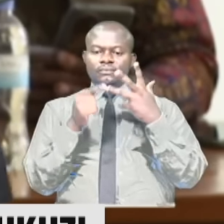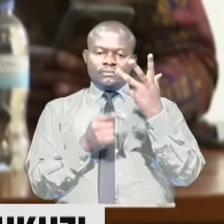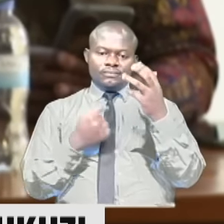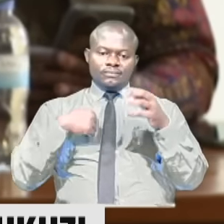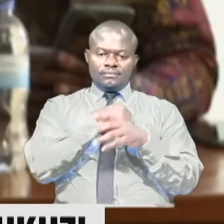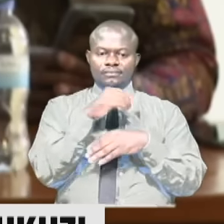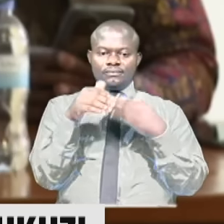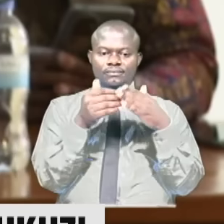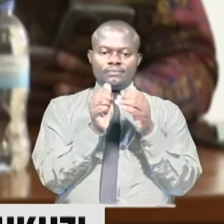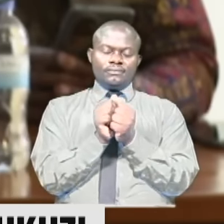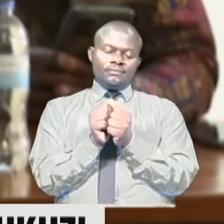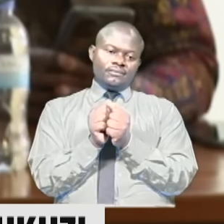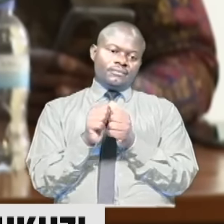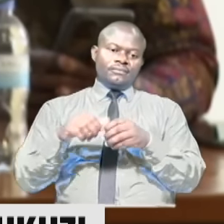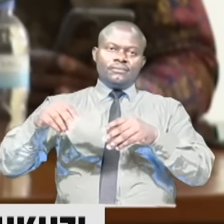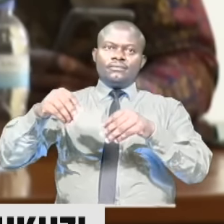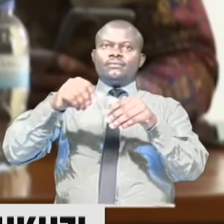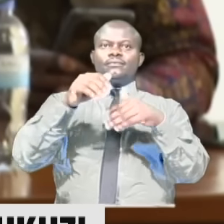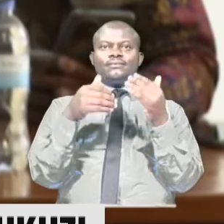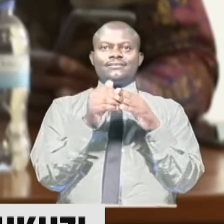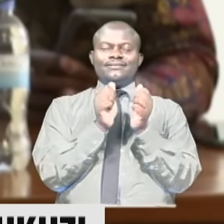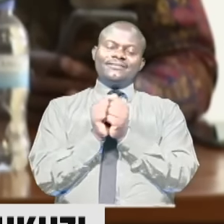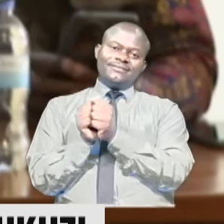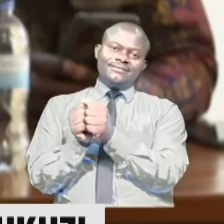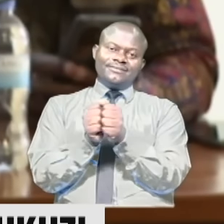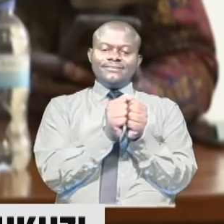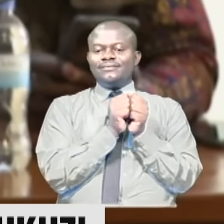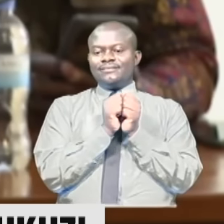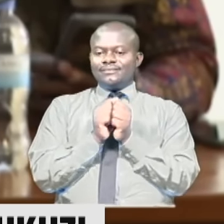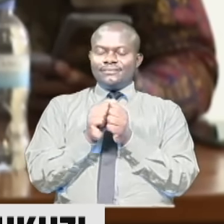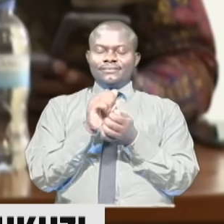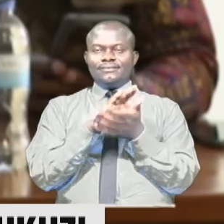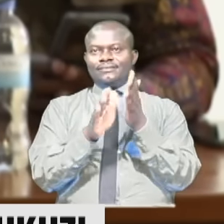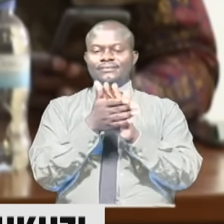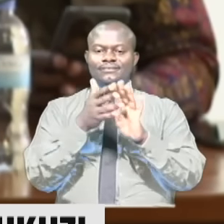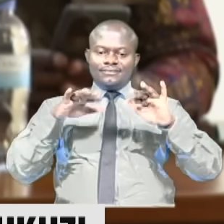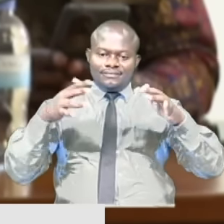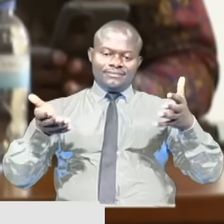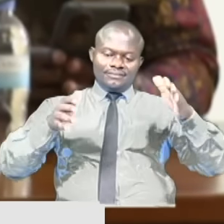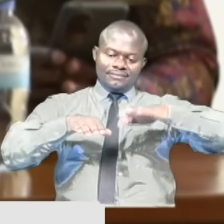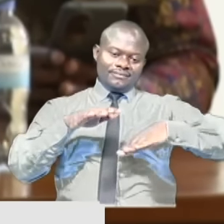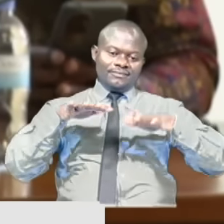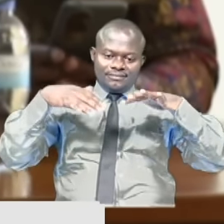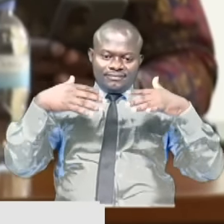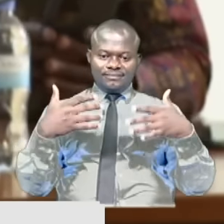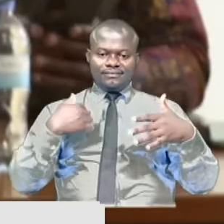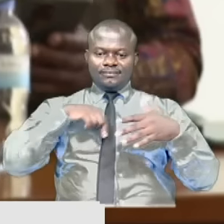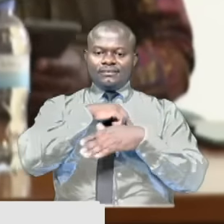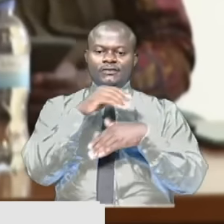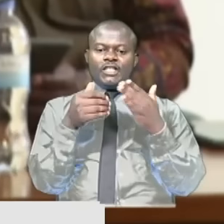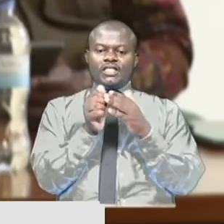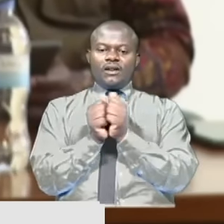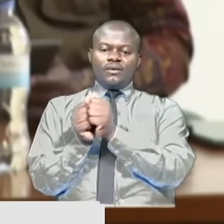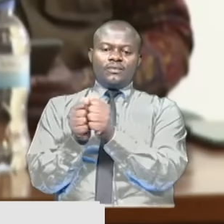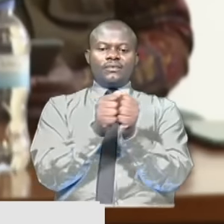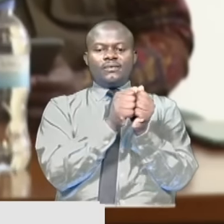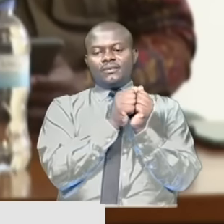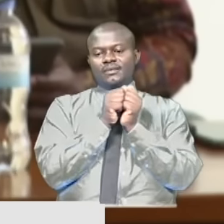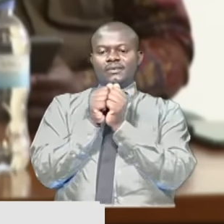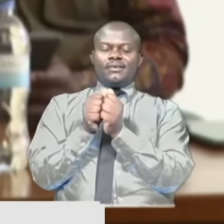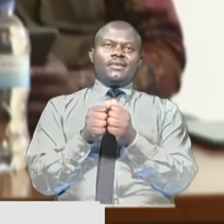tujye mushyire imitaka musibe kugitaka ntiwaribona warikura hehe wabisiba ute wabigenza ute ibyo rero icyo twaganiriye nabo